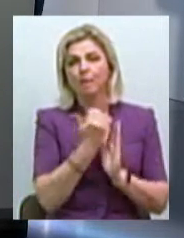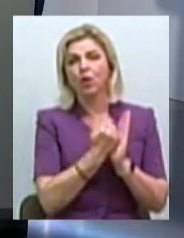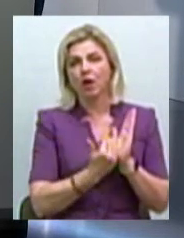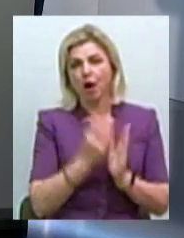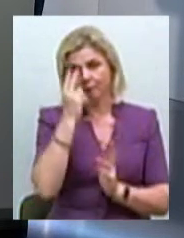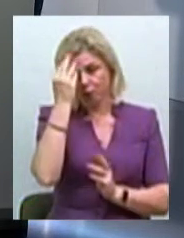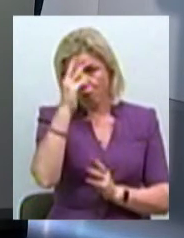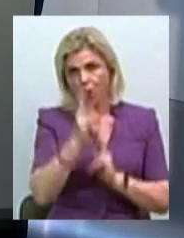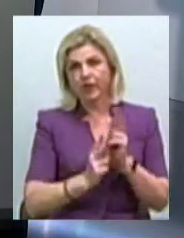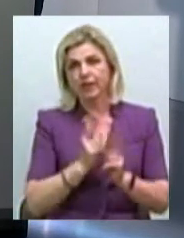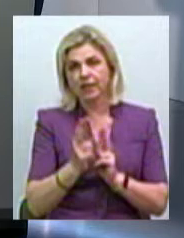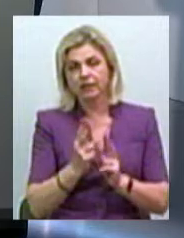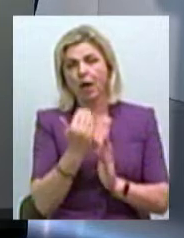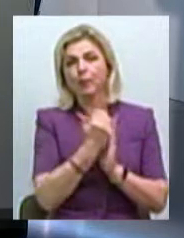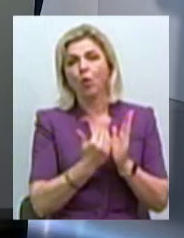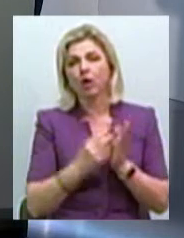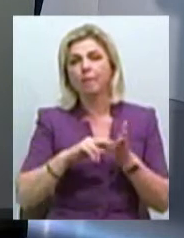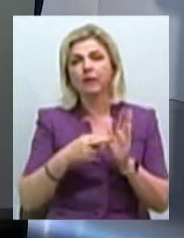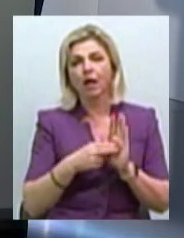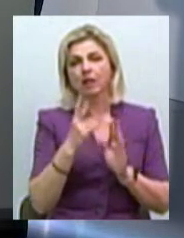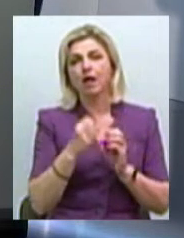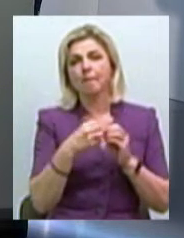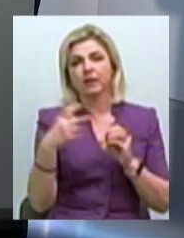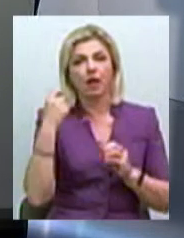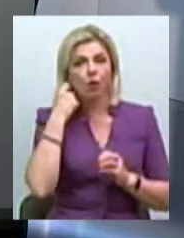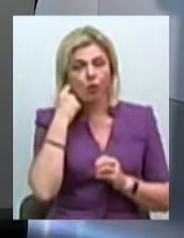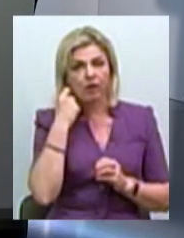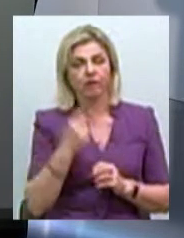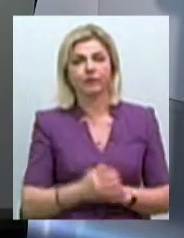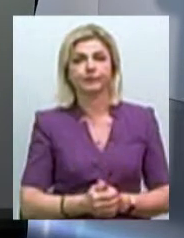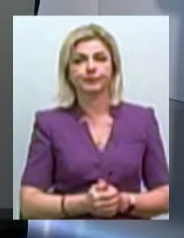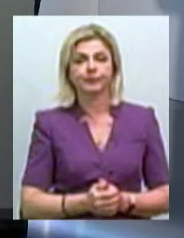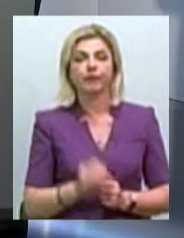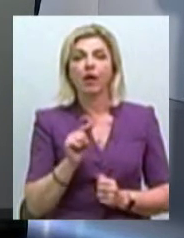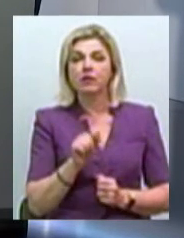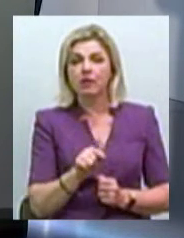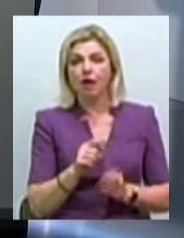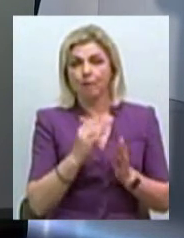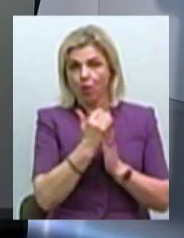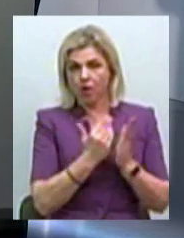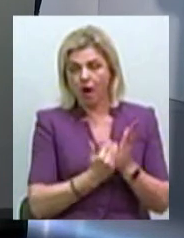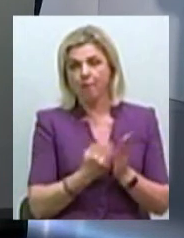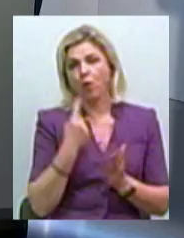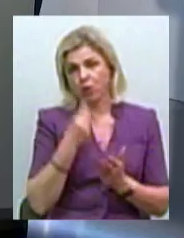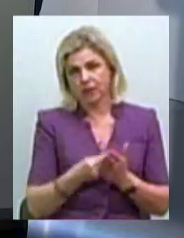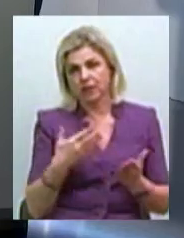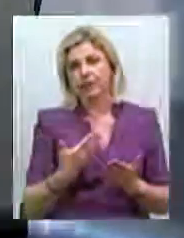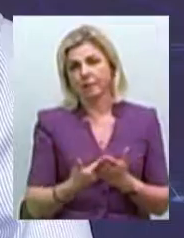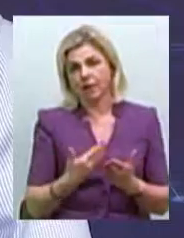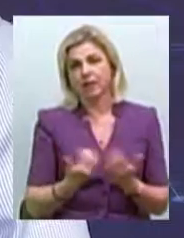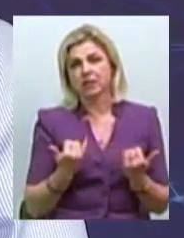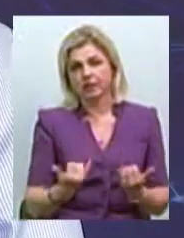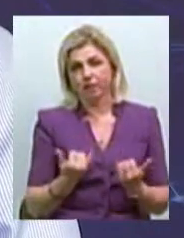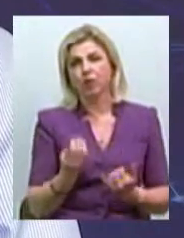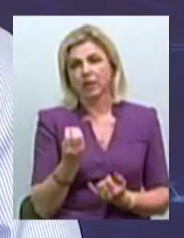модернізації. Програма наша розрахована на 15 років. І вона оцінюється приблизно в сьогоднішніх